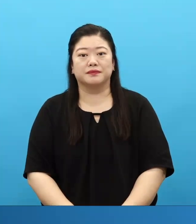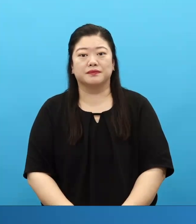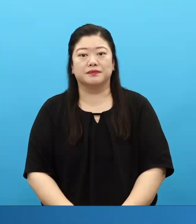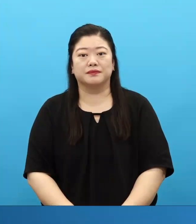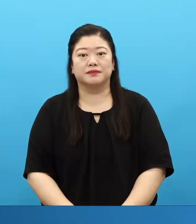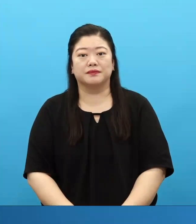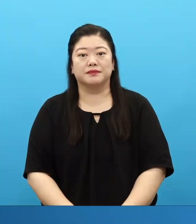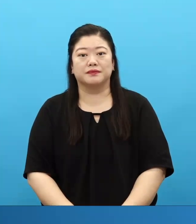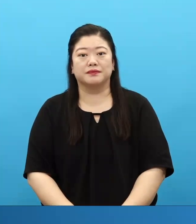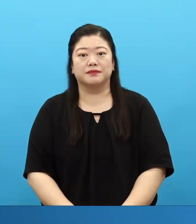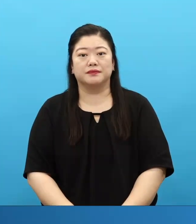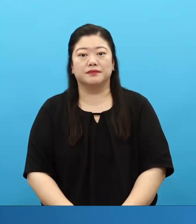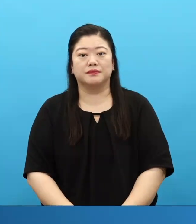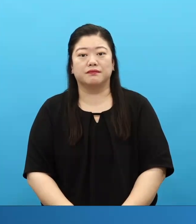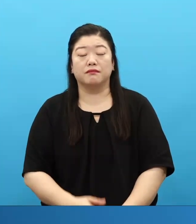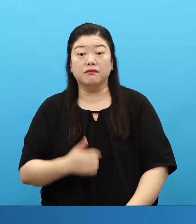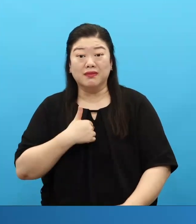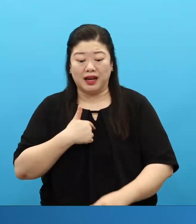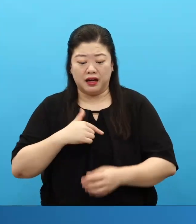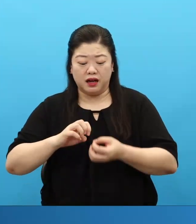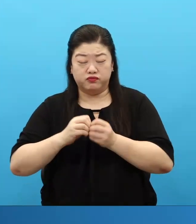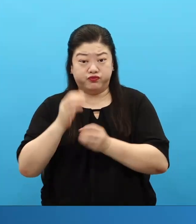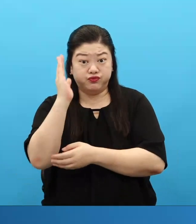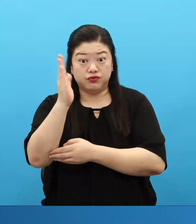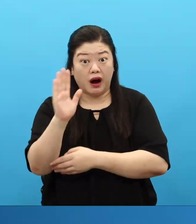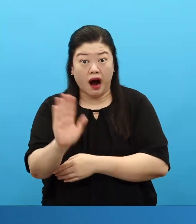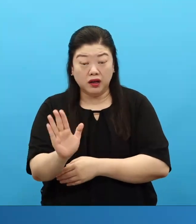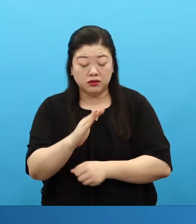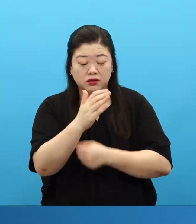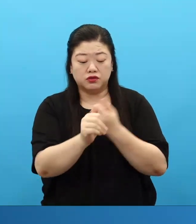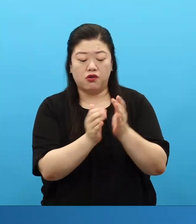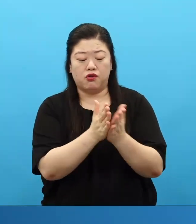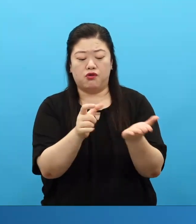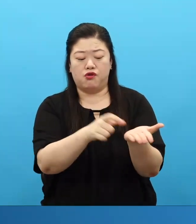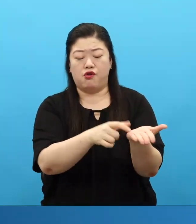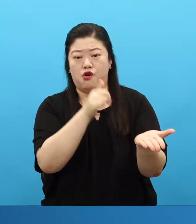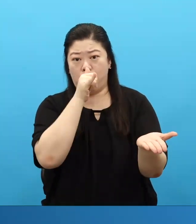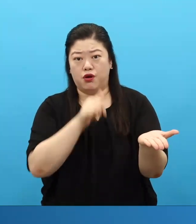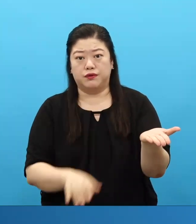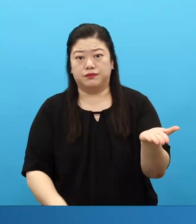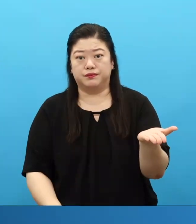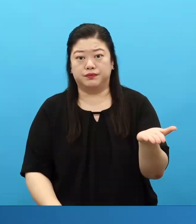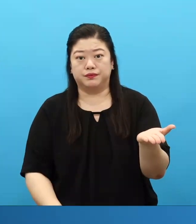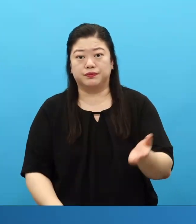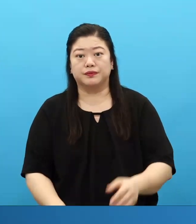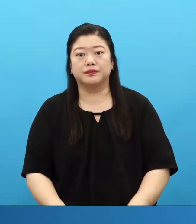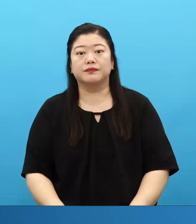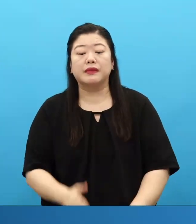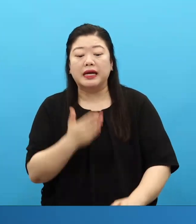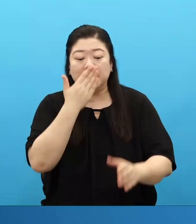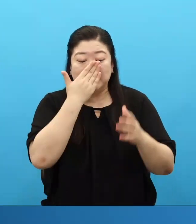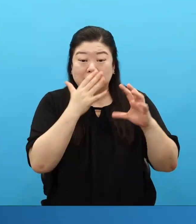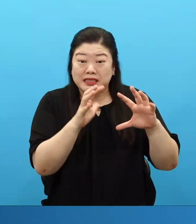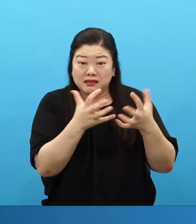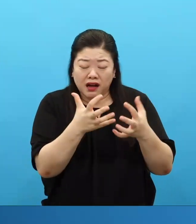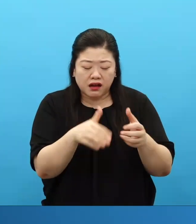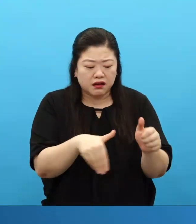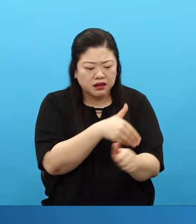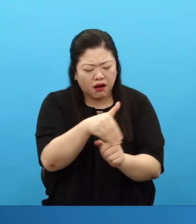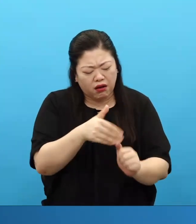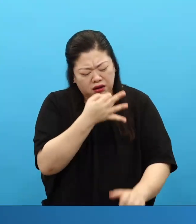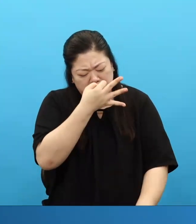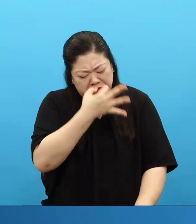now, I'm verifying the things in the Bible. 이스라엘이 가장 위기 때 선택을 했습니다. That when Israel was facing the greatest crisis, he made a